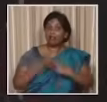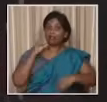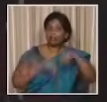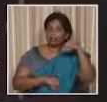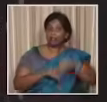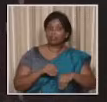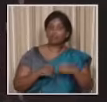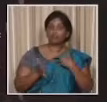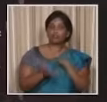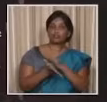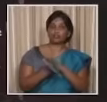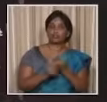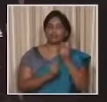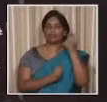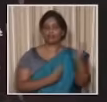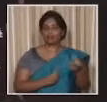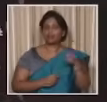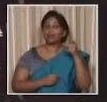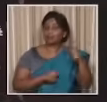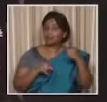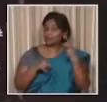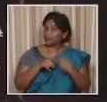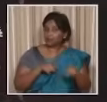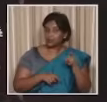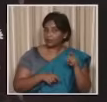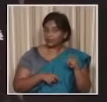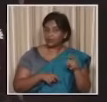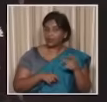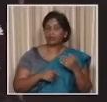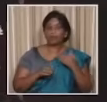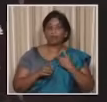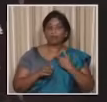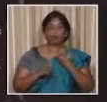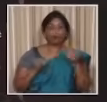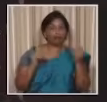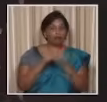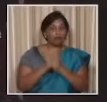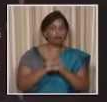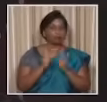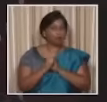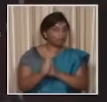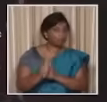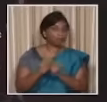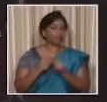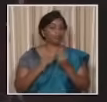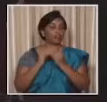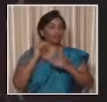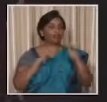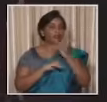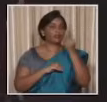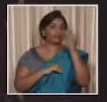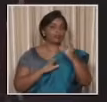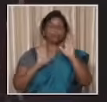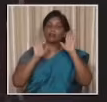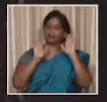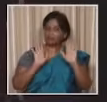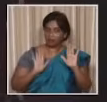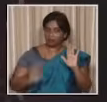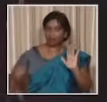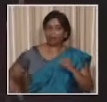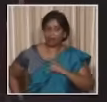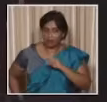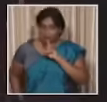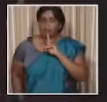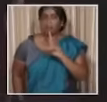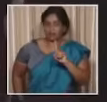දේශපාලන සන්තෝෂම් කියන්නේ ඒ විතරක් නෙමෙයි. හරි ආවරණ කියලා ප්‍රොමෝෂන් එකකුත් දීලා තියෙනවා. හරි හැබැයි මම එකක්